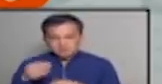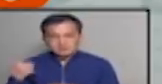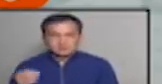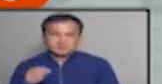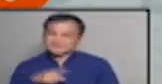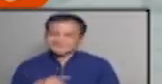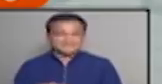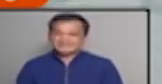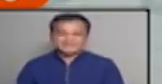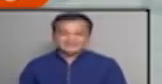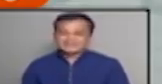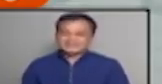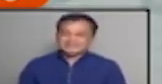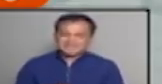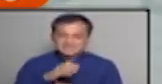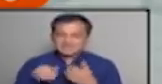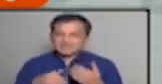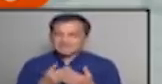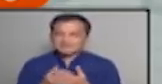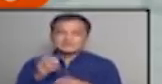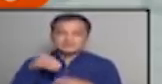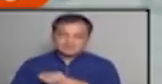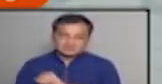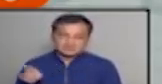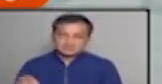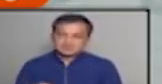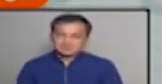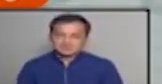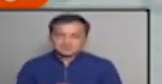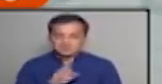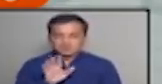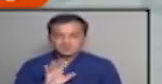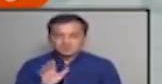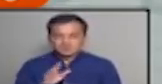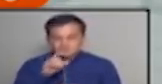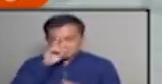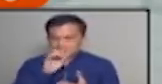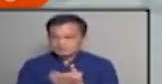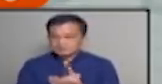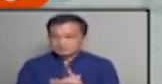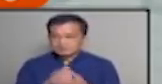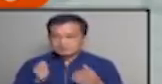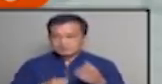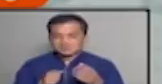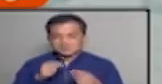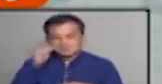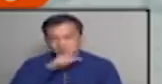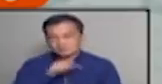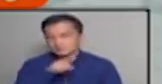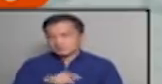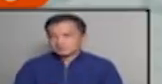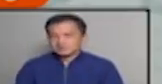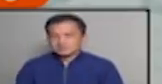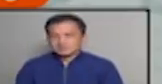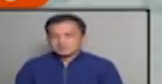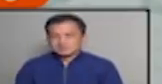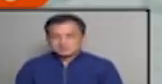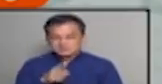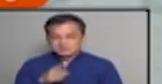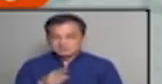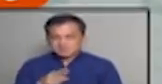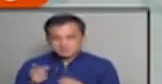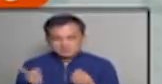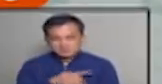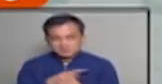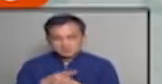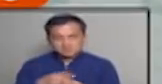siya. Lahat po sila nasa loob. Huwag ko kayo magpapaniwala dyan sa inyong tanod. Sinungaling po yan. Okay. So, ma'am, pakisibak